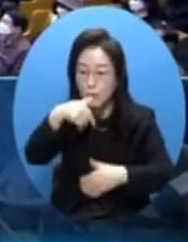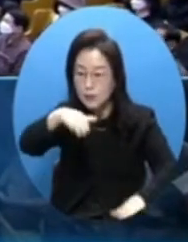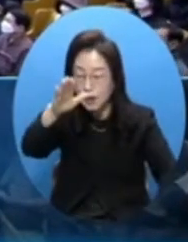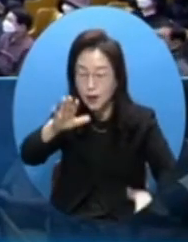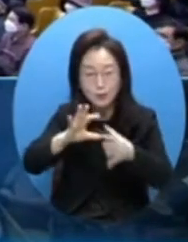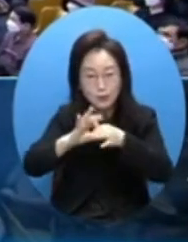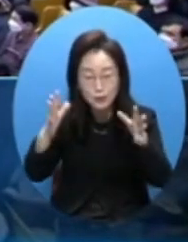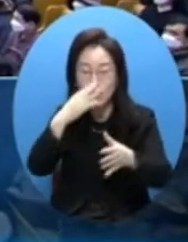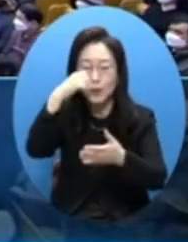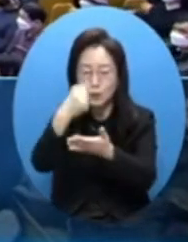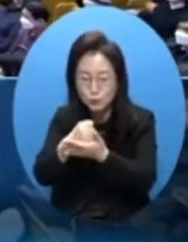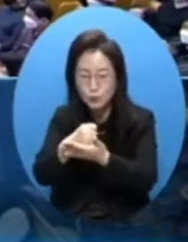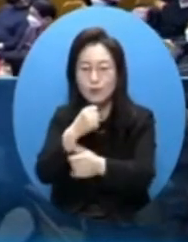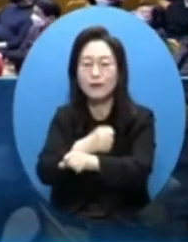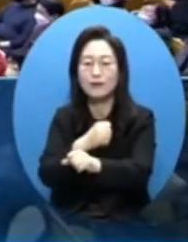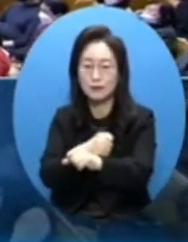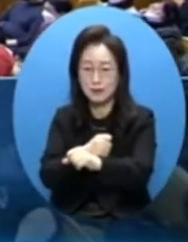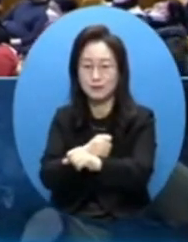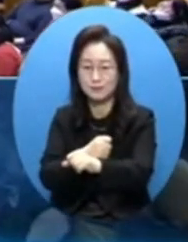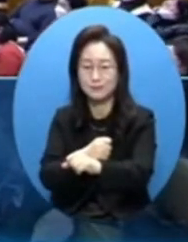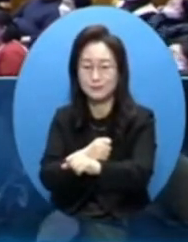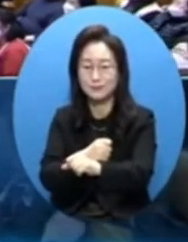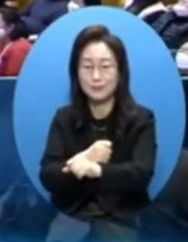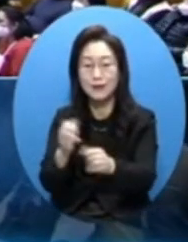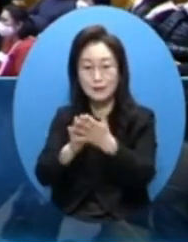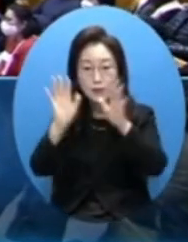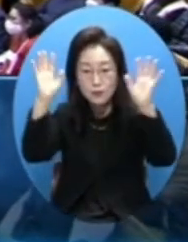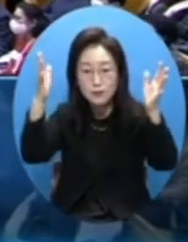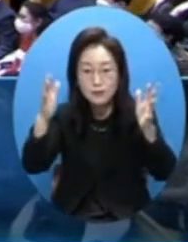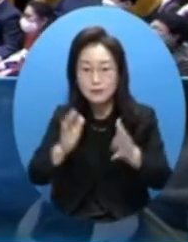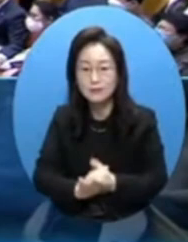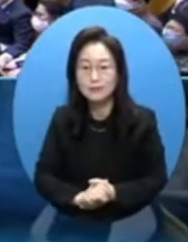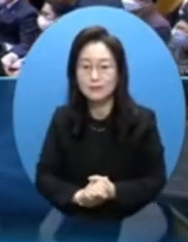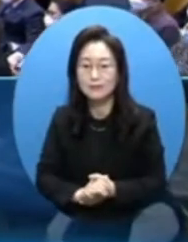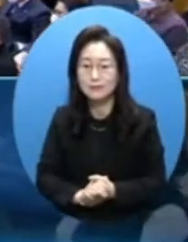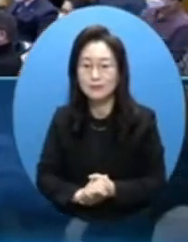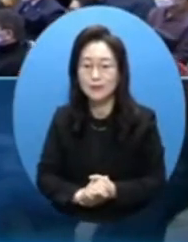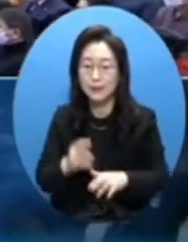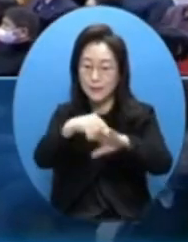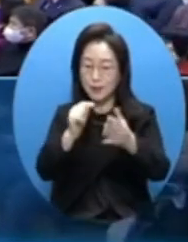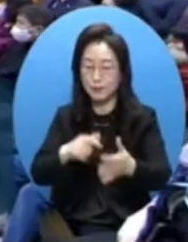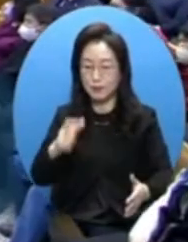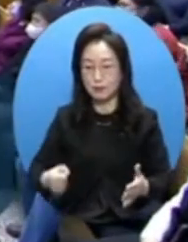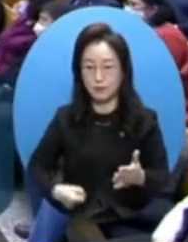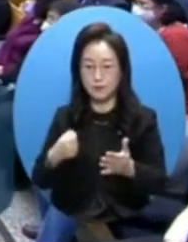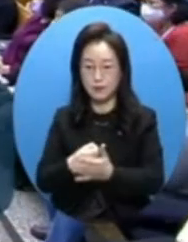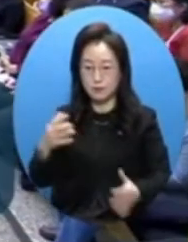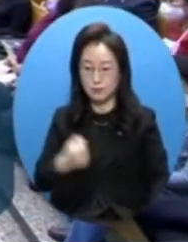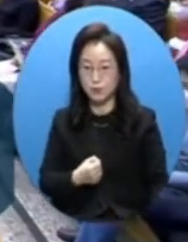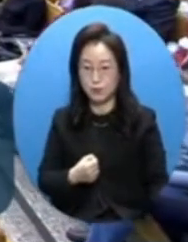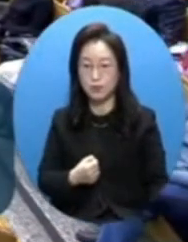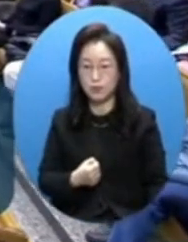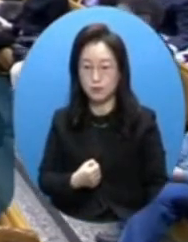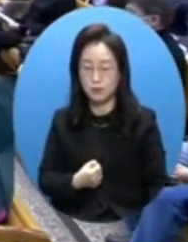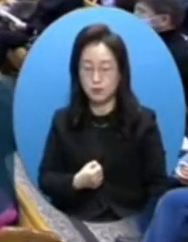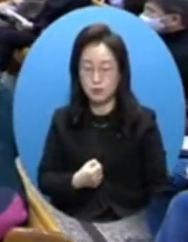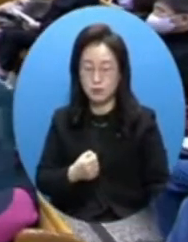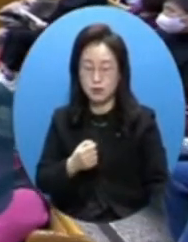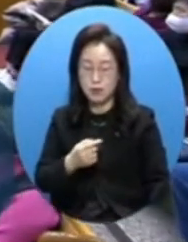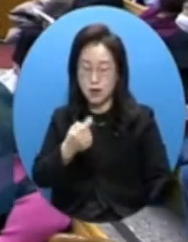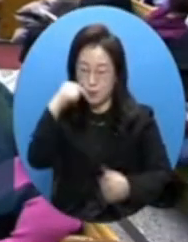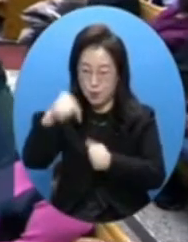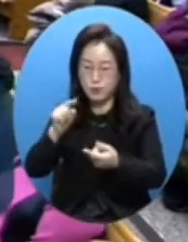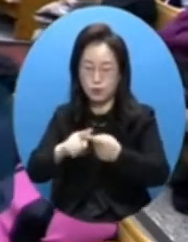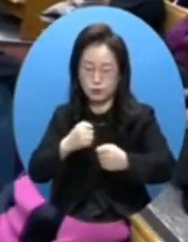가든지 형통하리니. 할렐루야. 마음을 강하게 하고 담대하여 율법을 지켜 행하라.